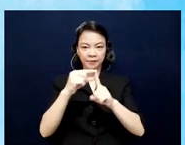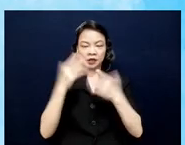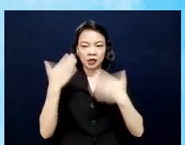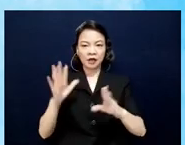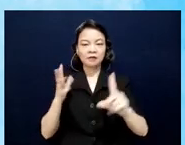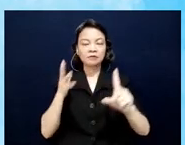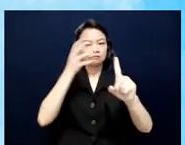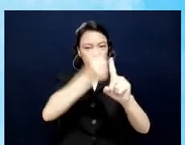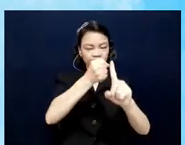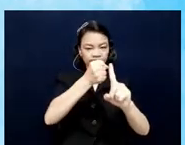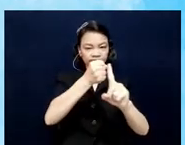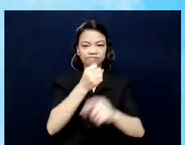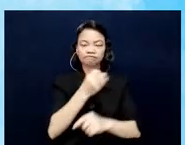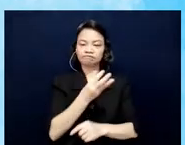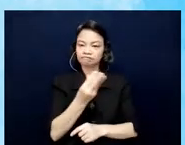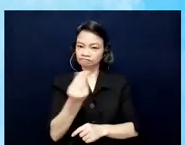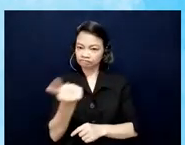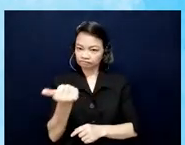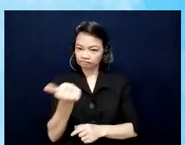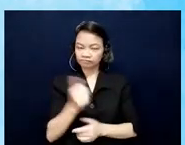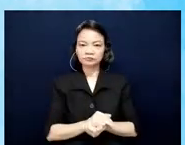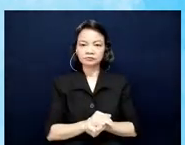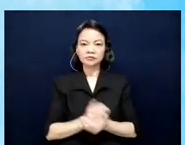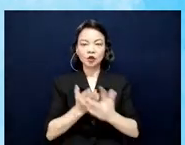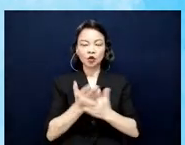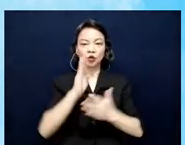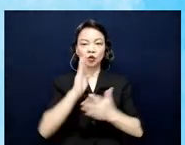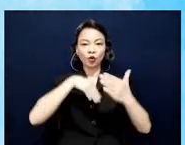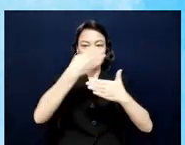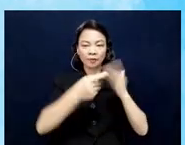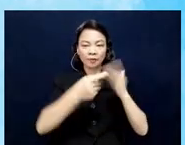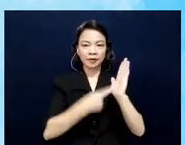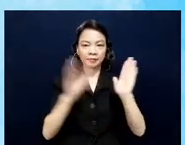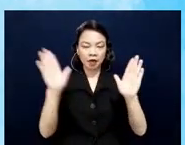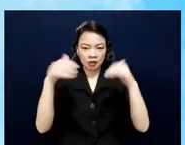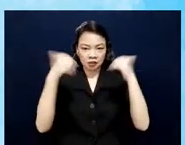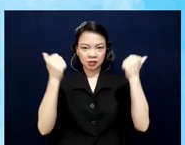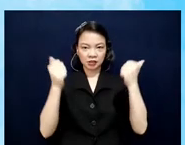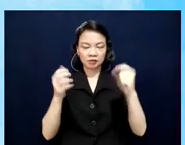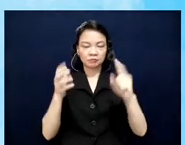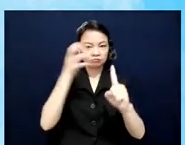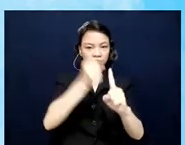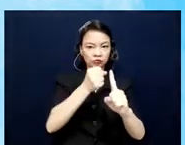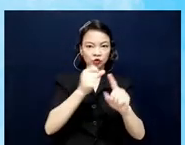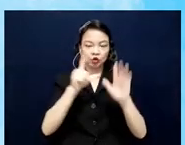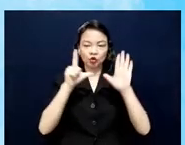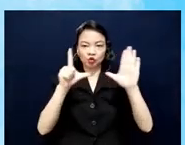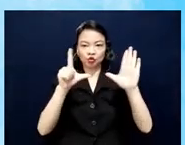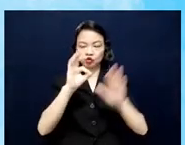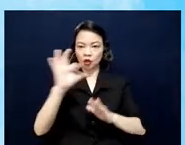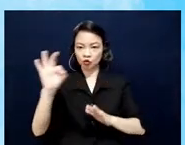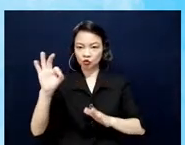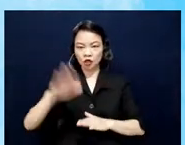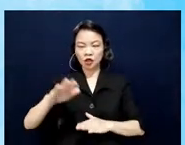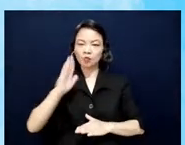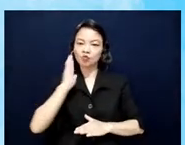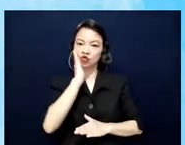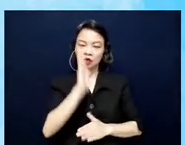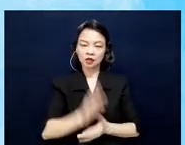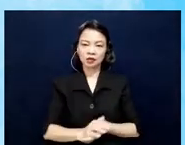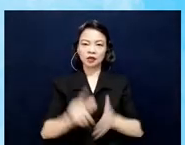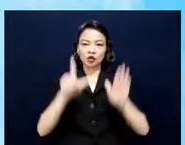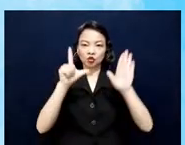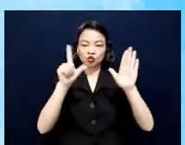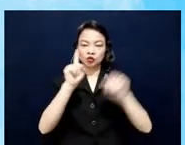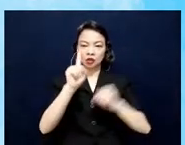lain. Melalui program ini kami berhasil menjangkau lebih dari 700 kaum muda, tepatnya 711 kaum